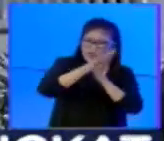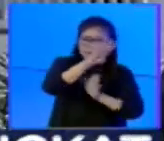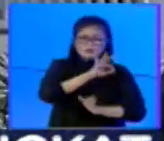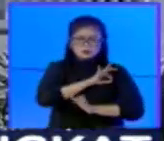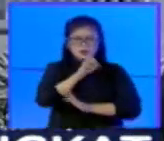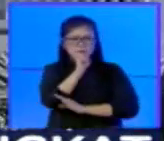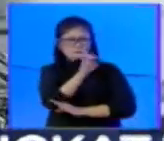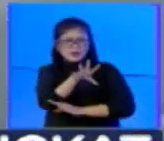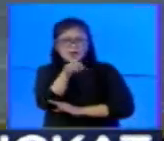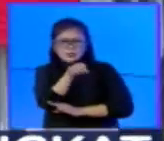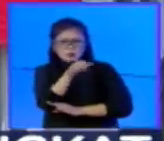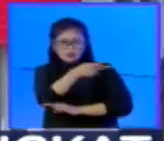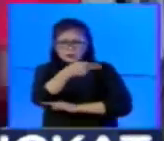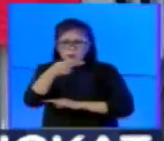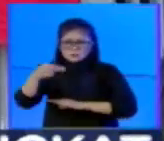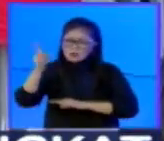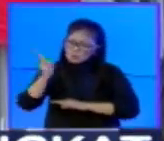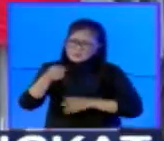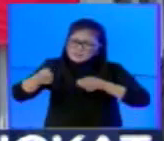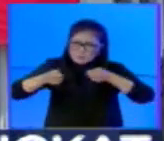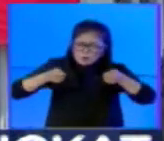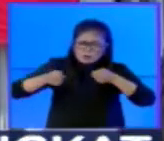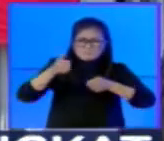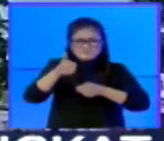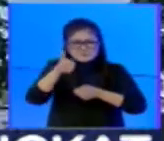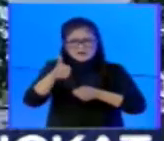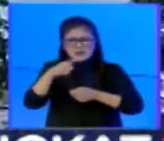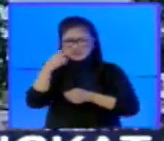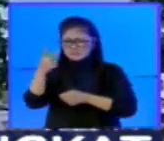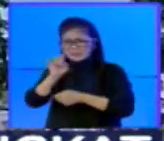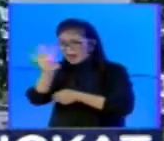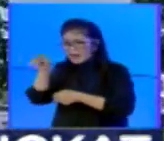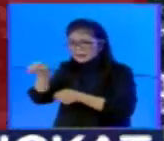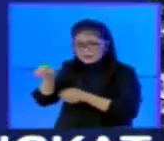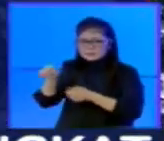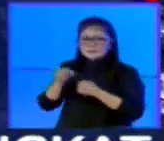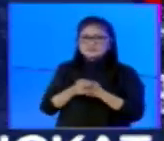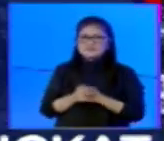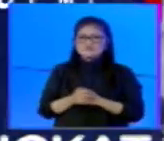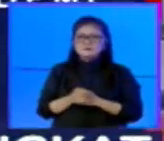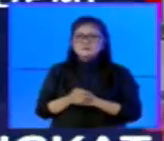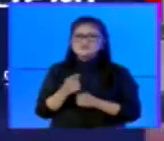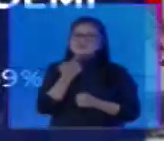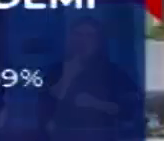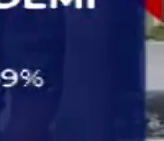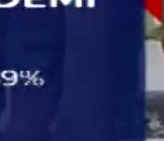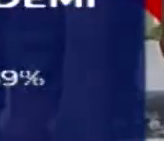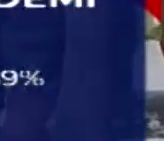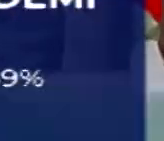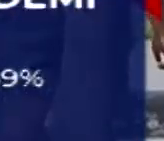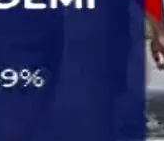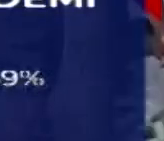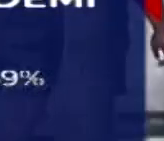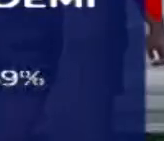angka COVID-19 di Indonesia masih terkendali dibandingkan negara lain seluruh dunia. Terkendalinya penanganan COVID-19 didasari faktor